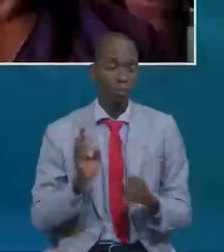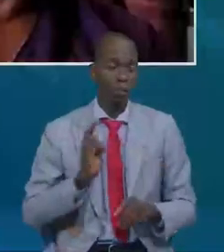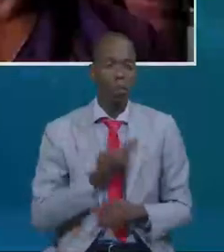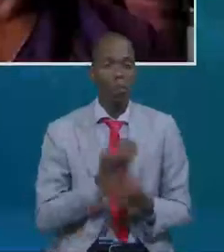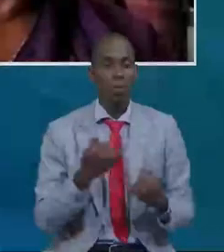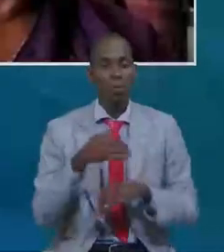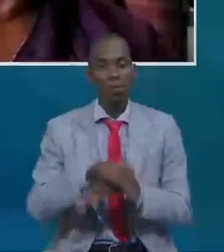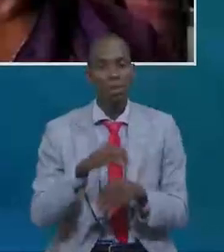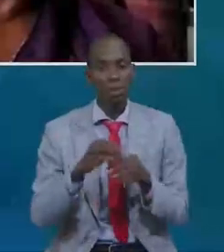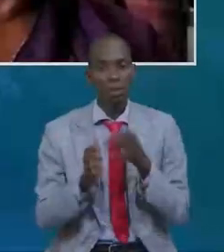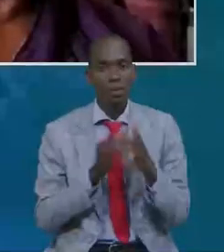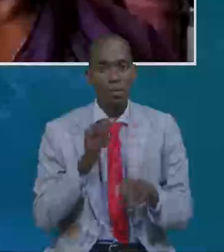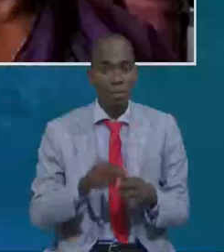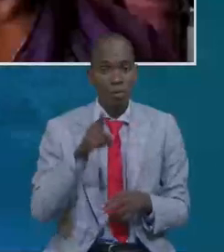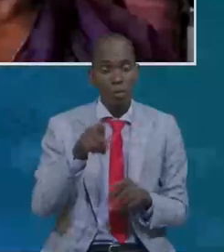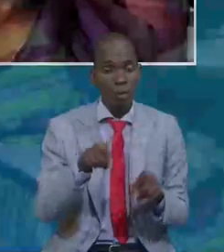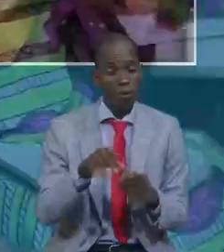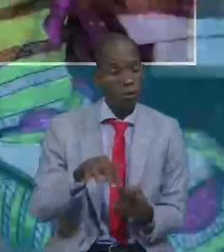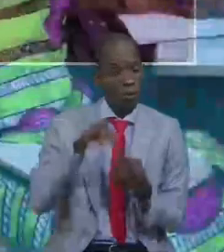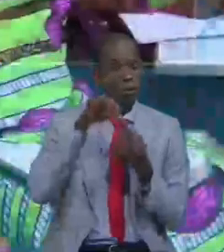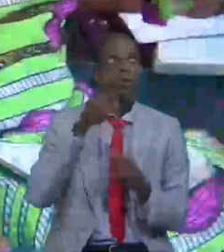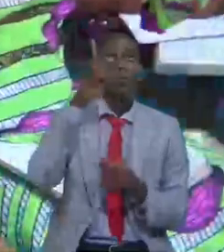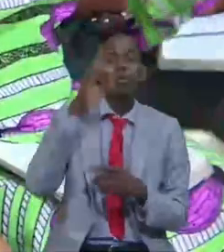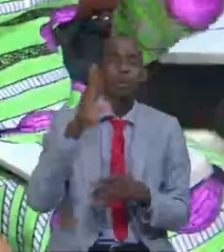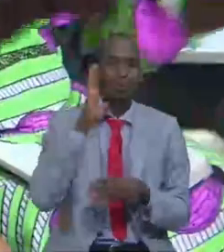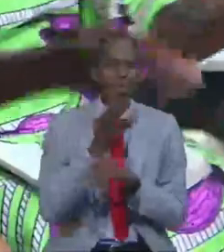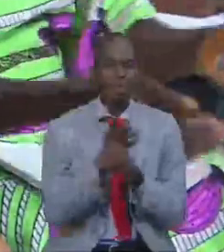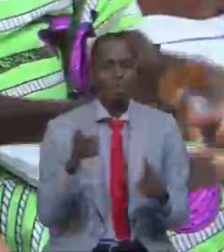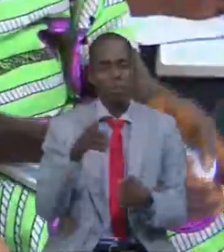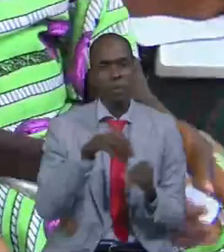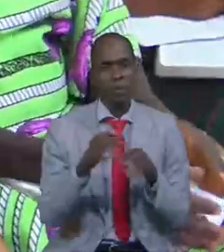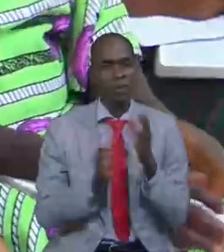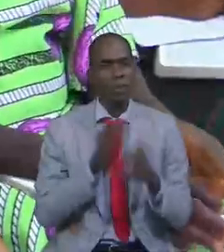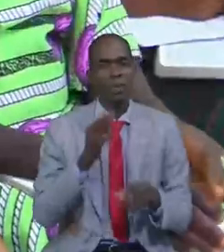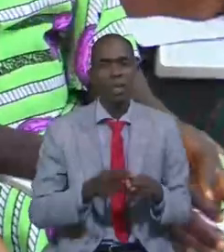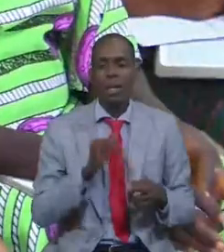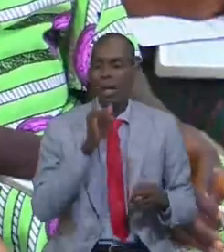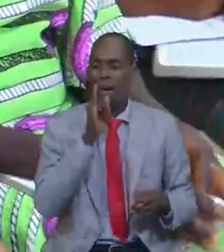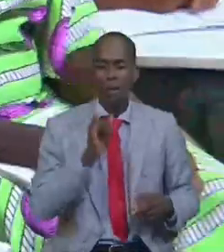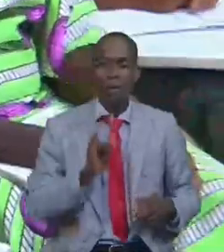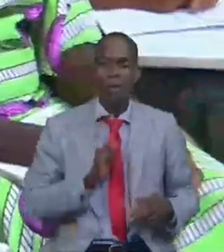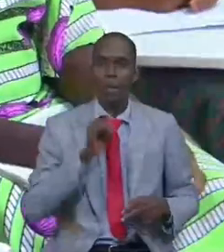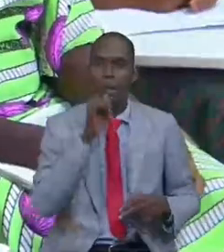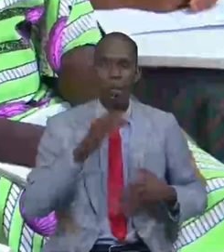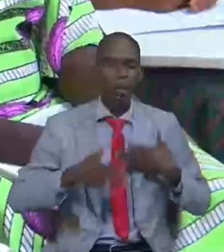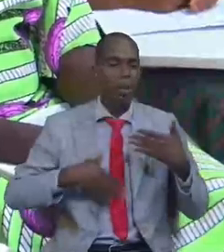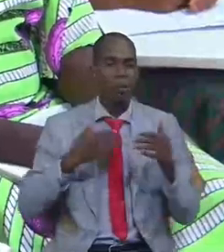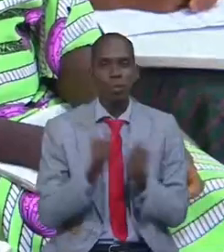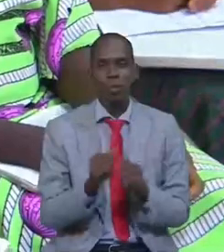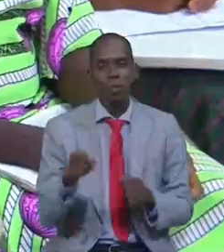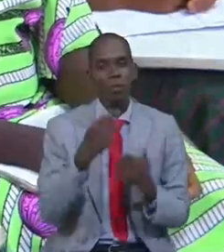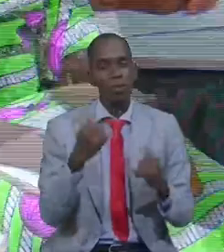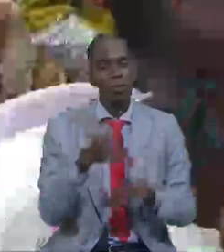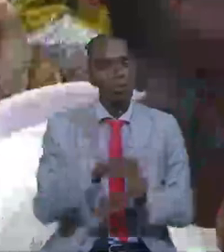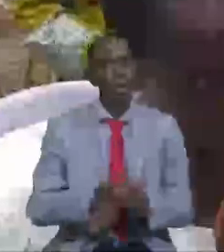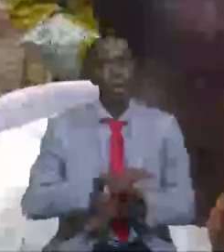le Seigneur va te délivrer. Je me réjouis avec toi ce soir. Toutes ces choses qui surviennent